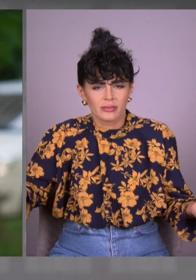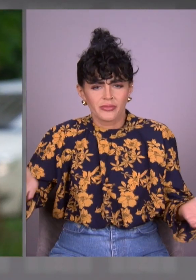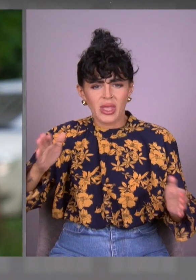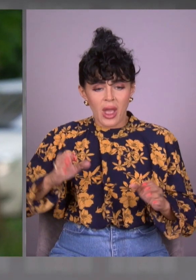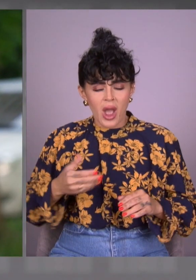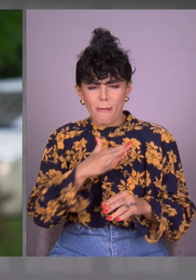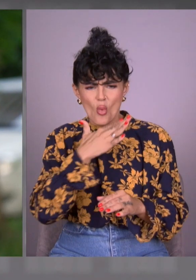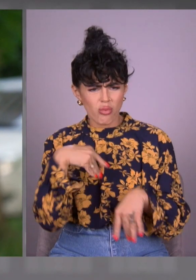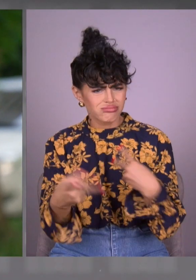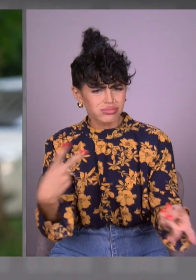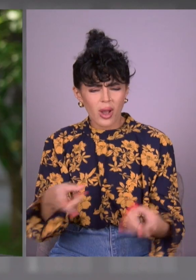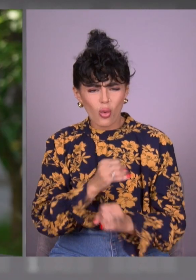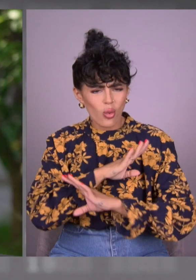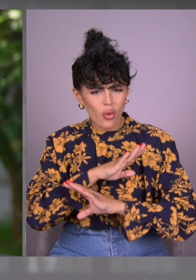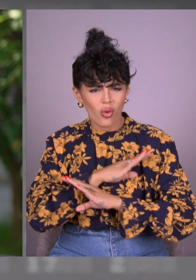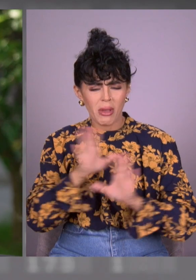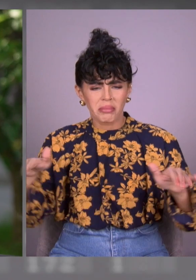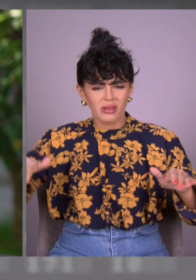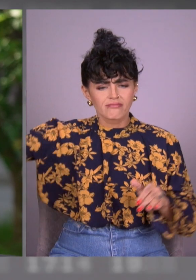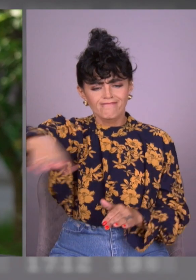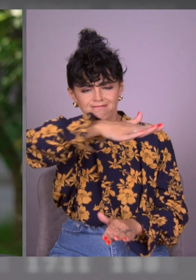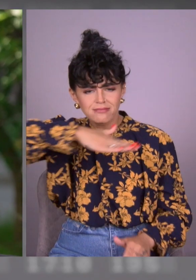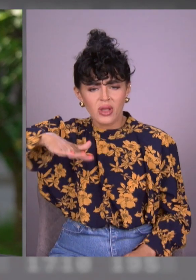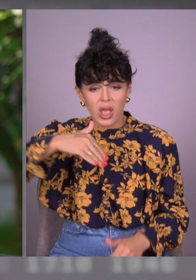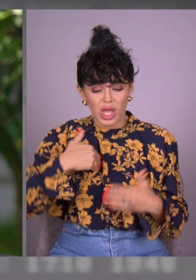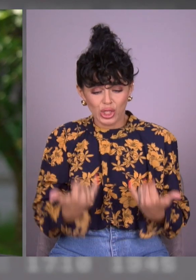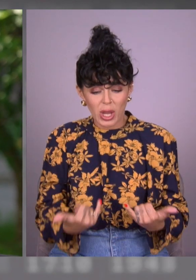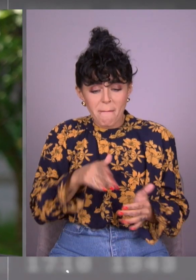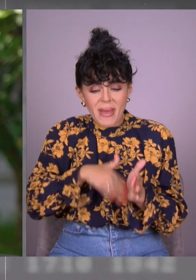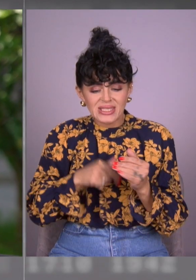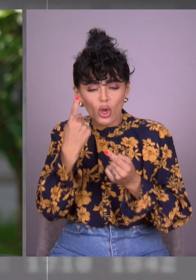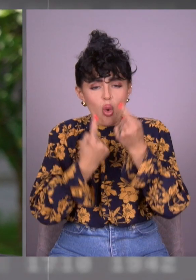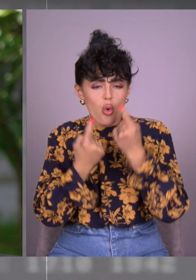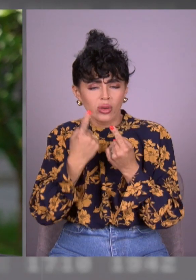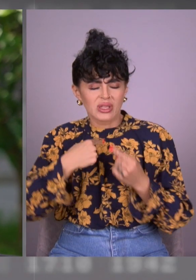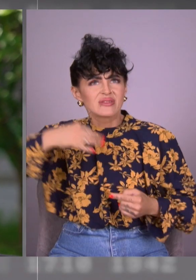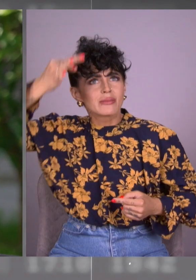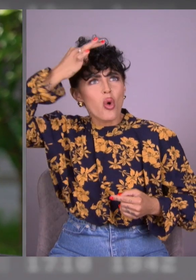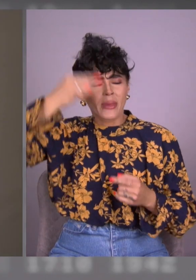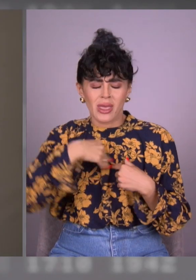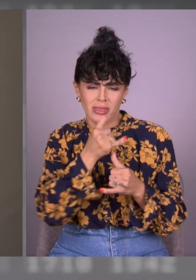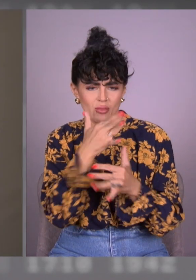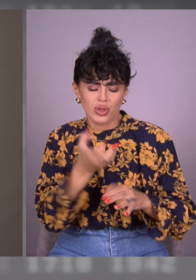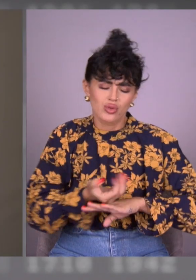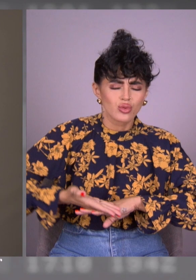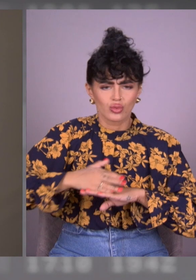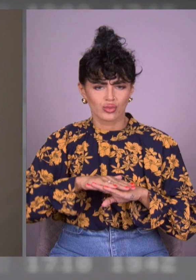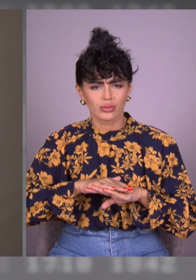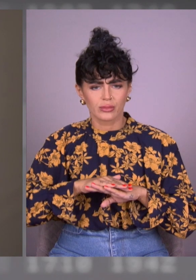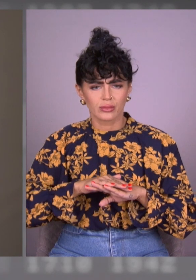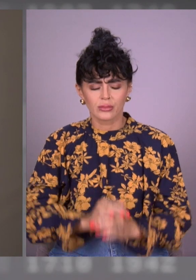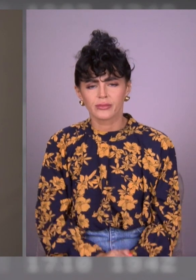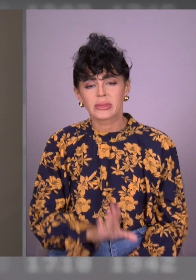тілами. Я не можу це згадувати без сліз. Це було... Перше завдання